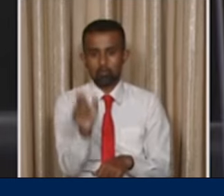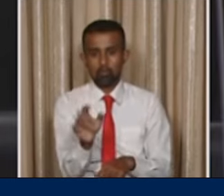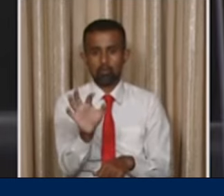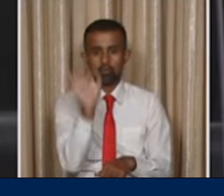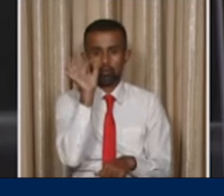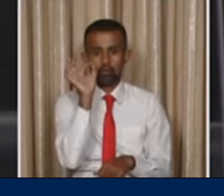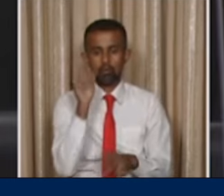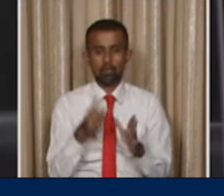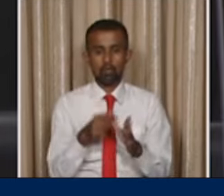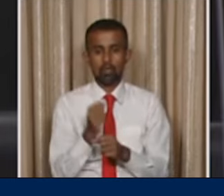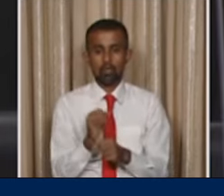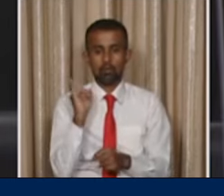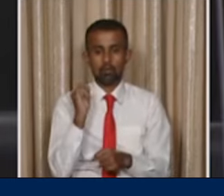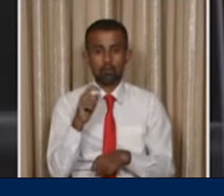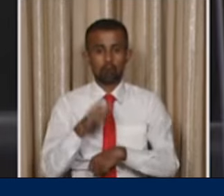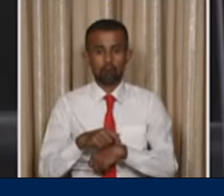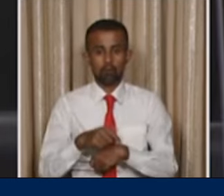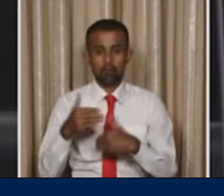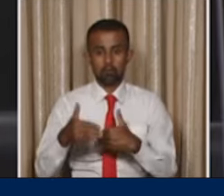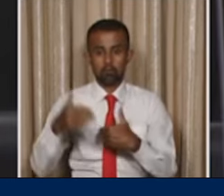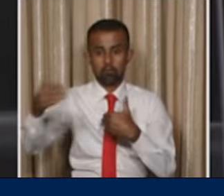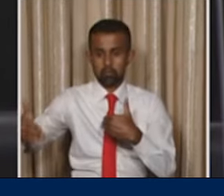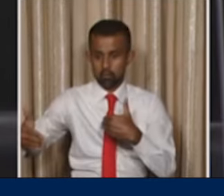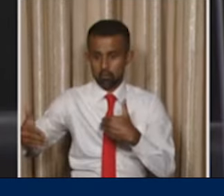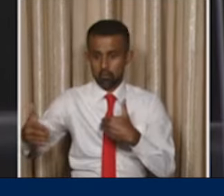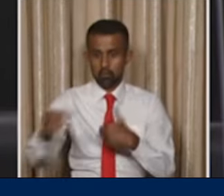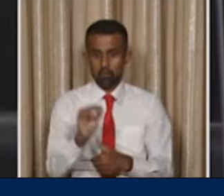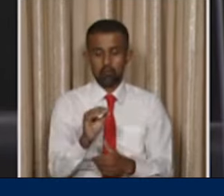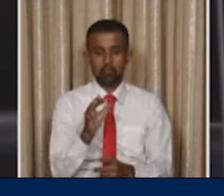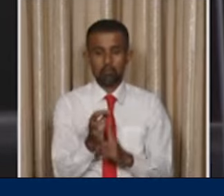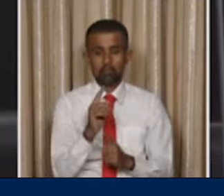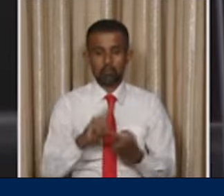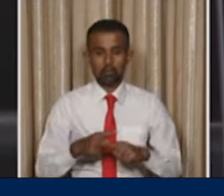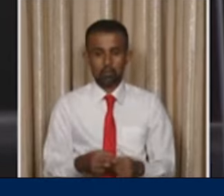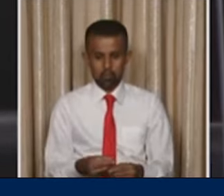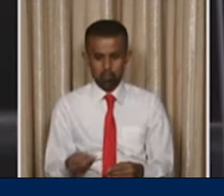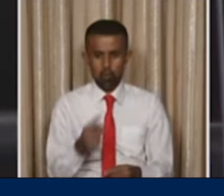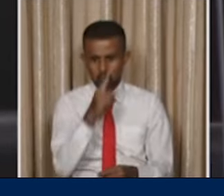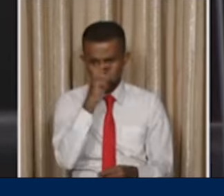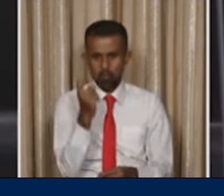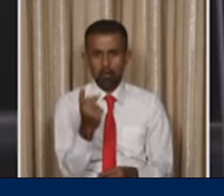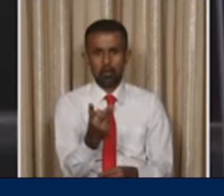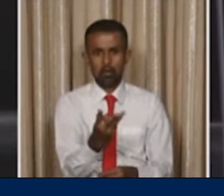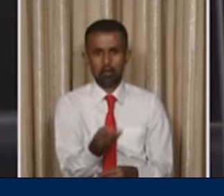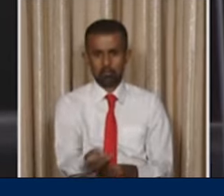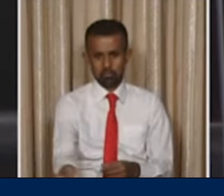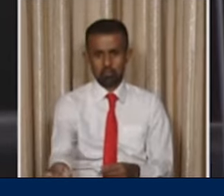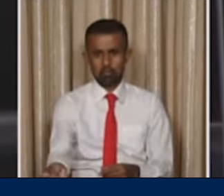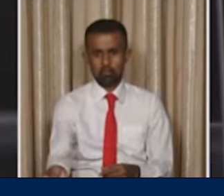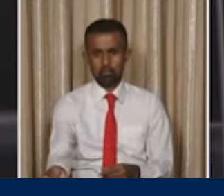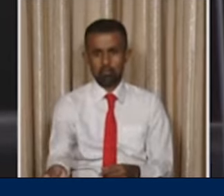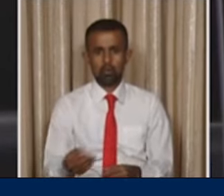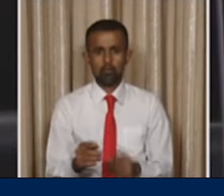තෝරාගෙන නීතිපතිවරයාගේ කාලය දීර්ඝ කරනවා නම් මේ ජනාධිපතිවරණයක් තව මාස කිහිපයකින් පවත්වන අවස්ථාවකදී